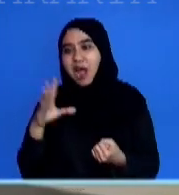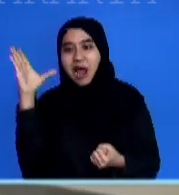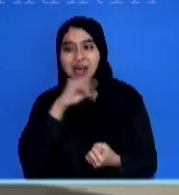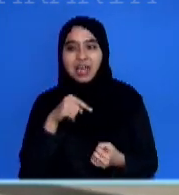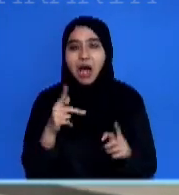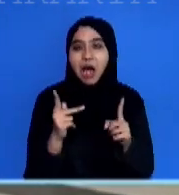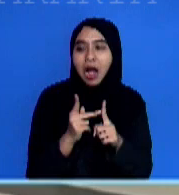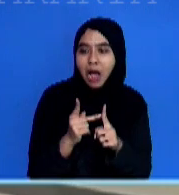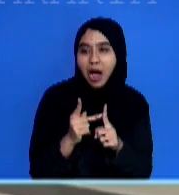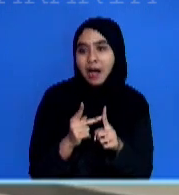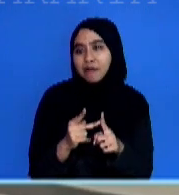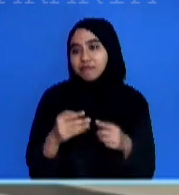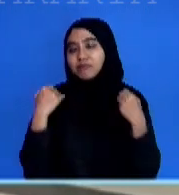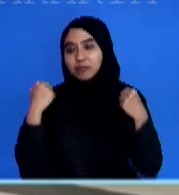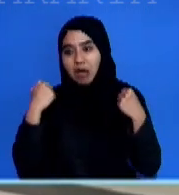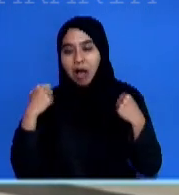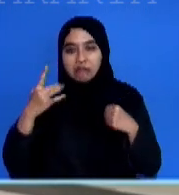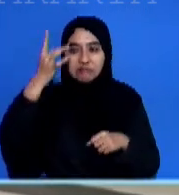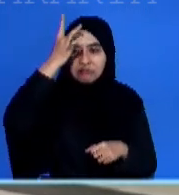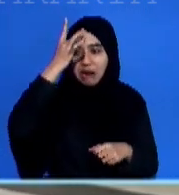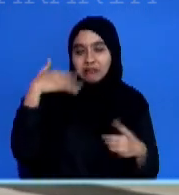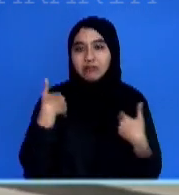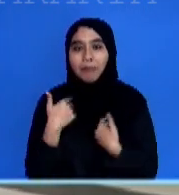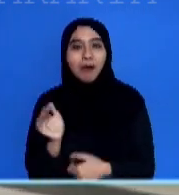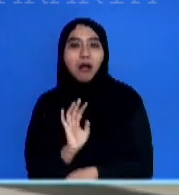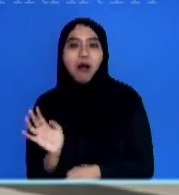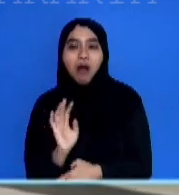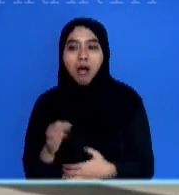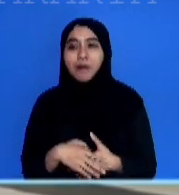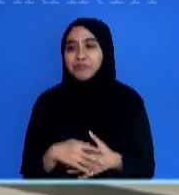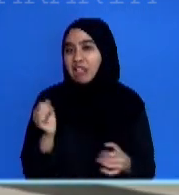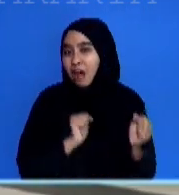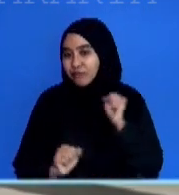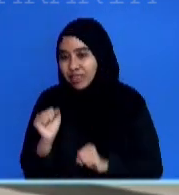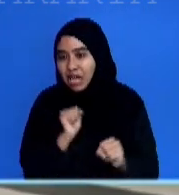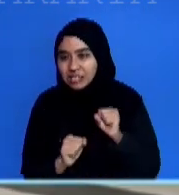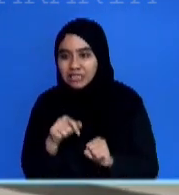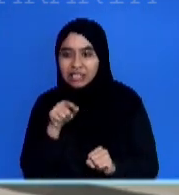Maka kemudian jaga kesehatan, aktivitas yang kemudian